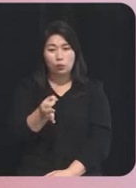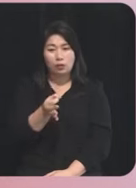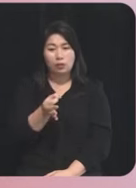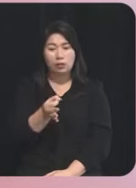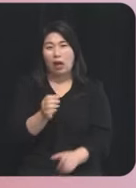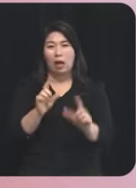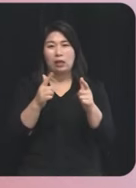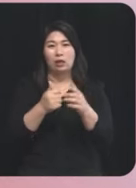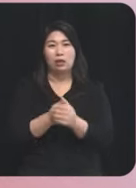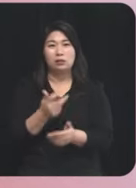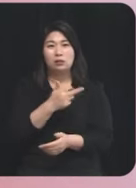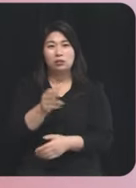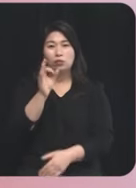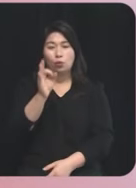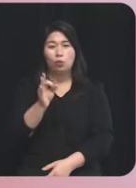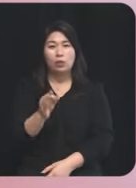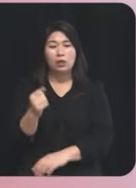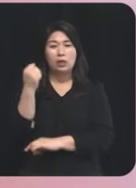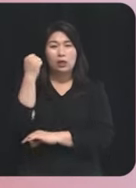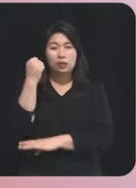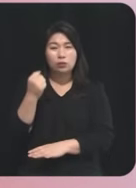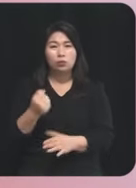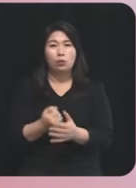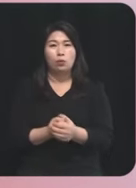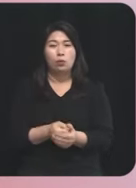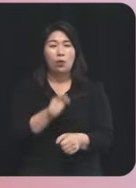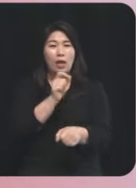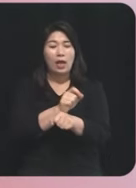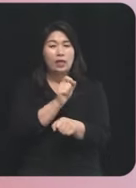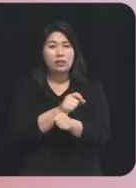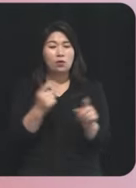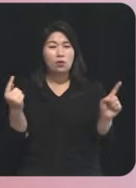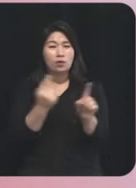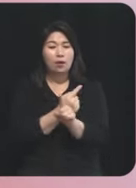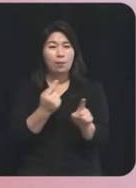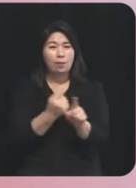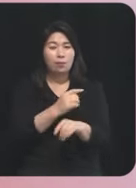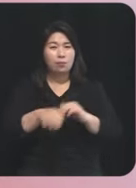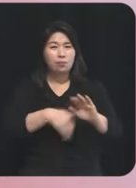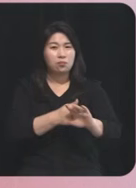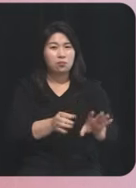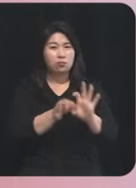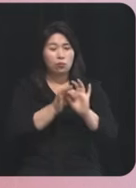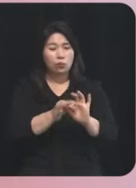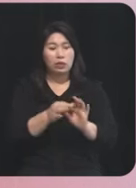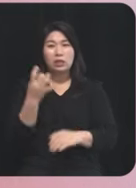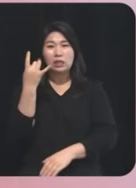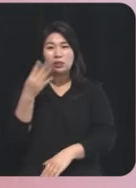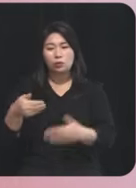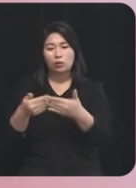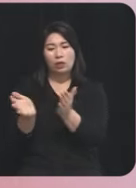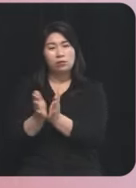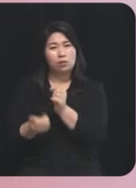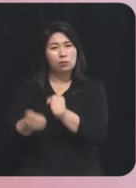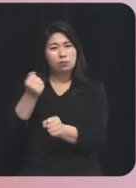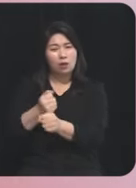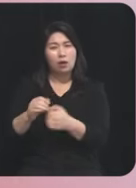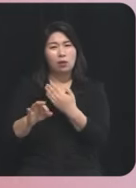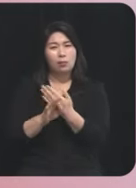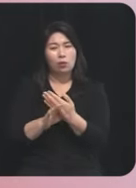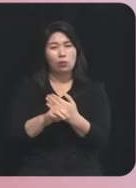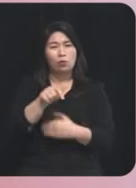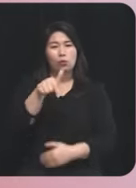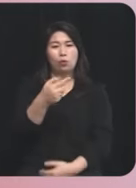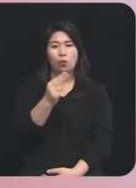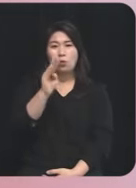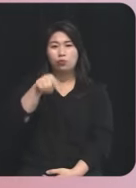작은 재원이 아닙니다. 그런데 이 행정체제 개편을 통해서 기초단체가 부활할 경우에 교부세 특례